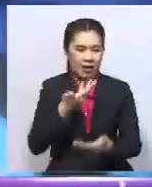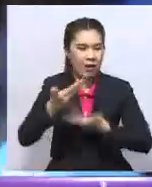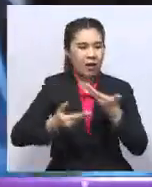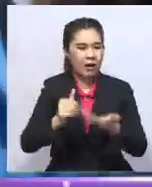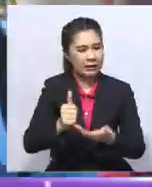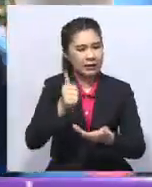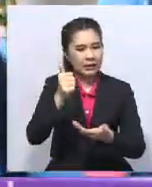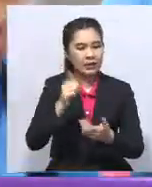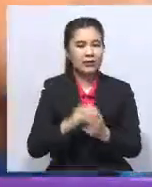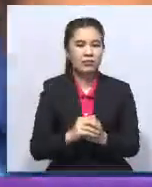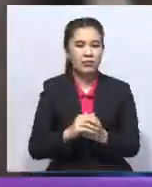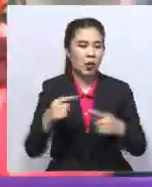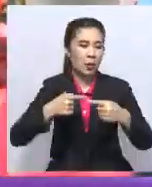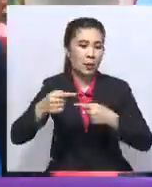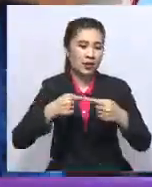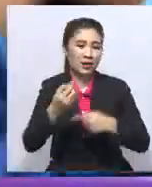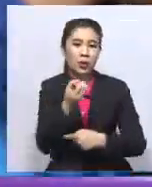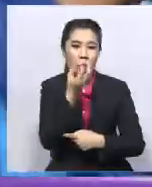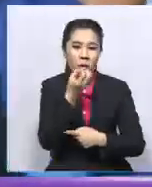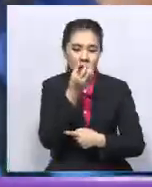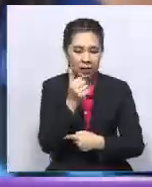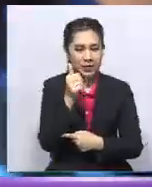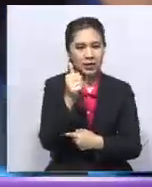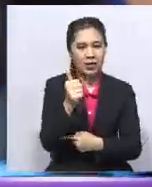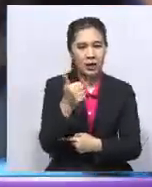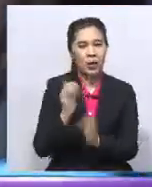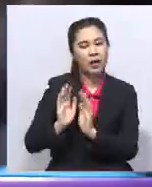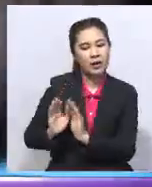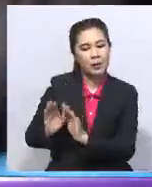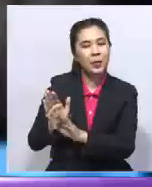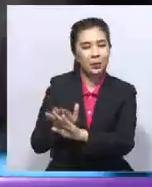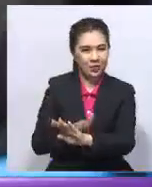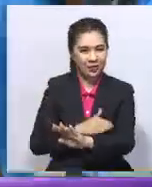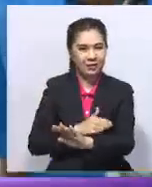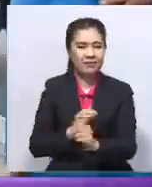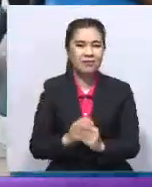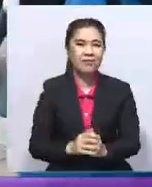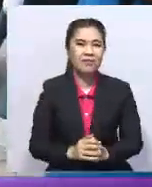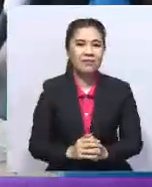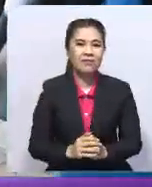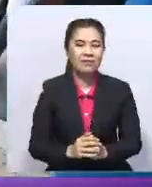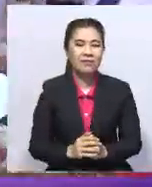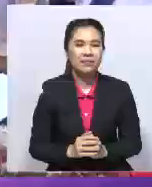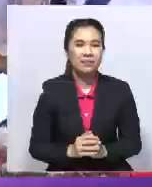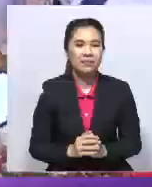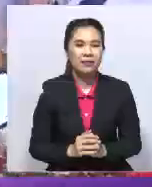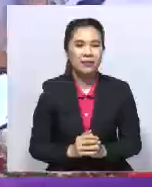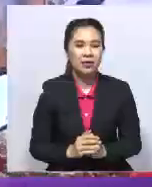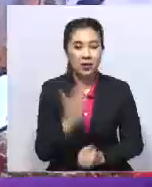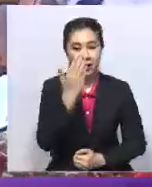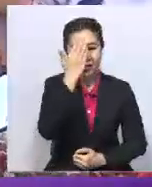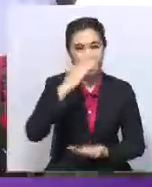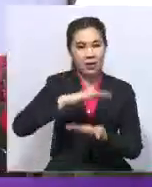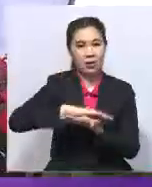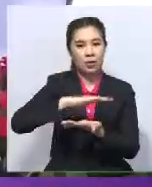งดอกกุหลาบพลาสติกที่ได้รับความนิยมเช่นเดียวกันเพราะว่าสามารถเก็บไว้ได้นานส่วนที่หน้าโรงเรียนว